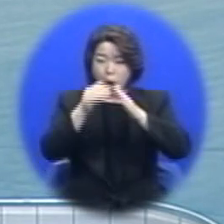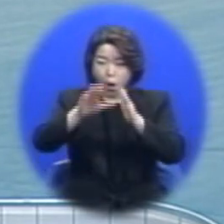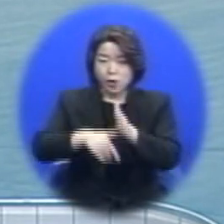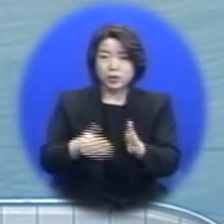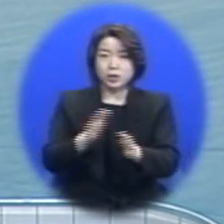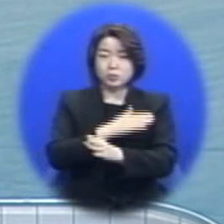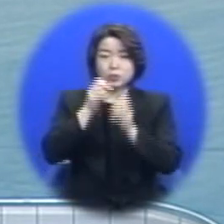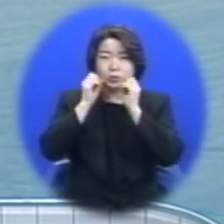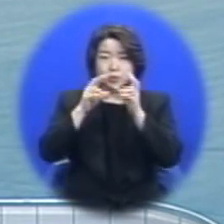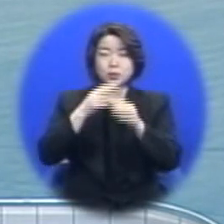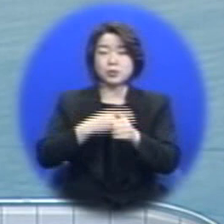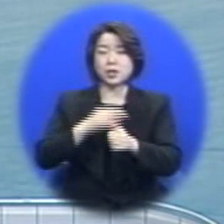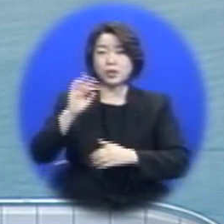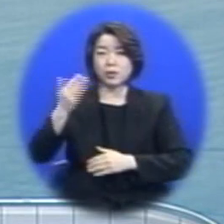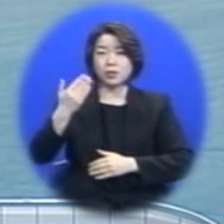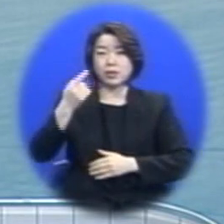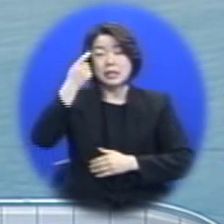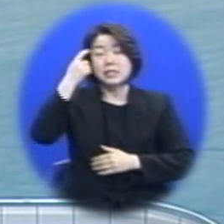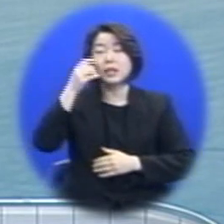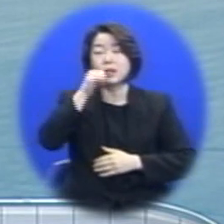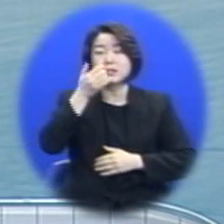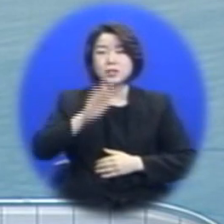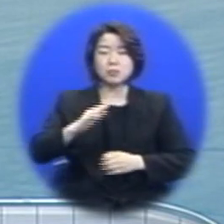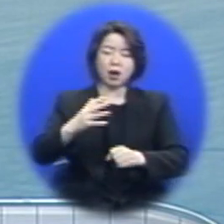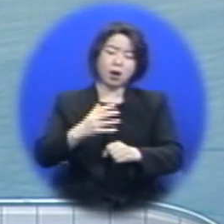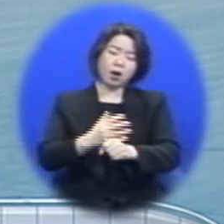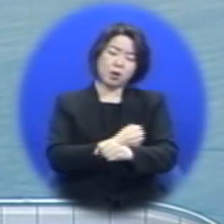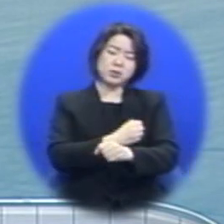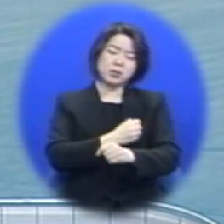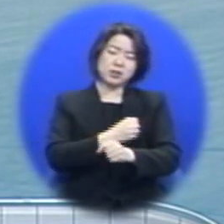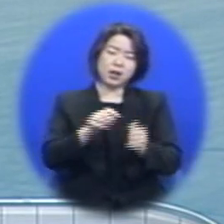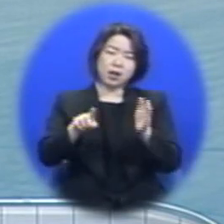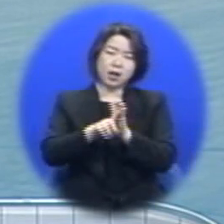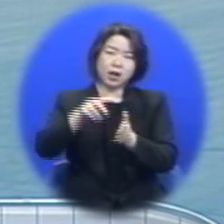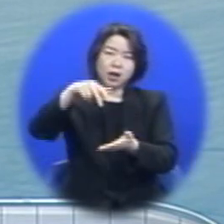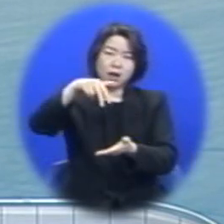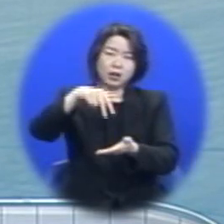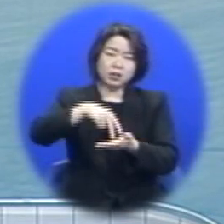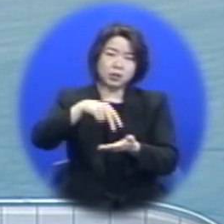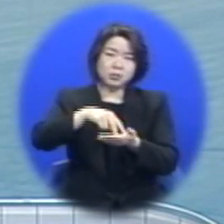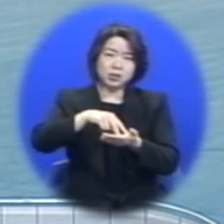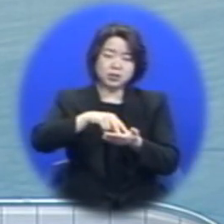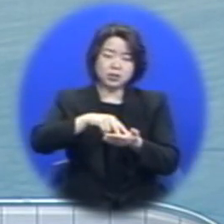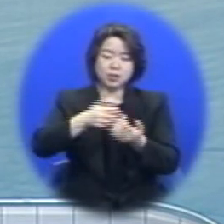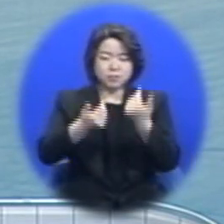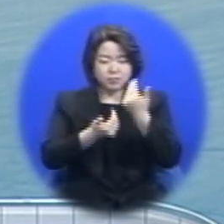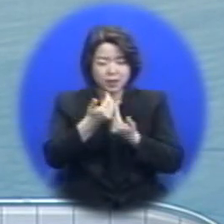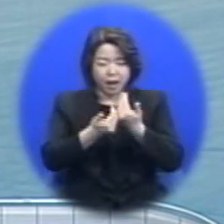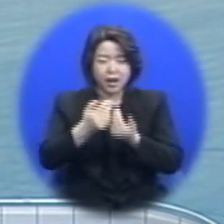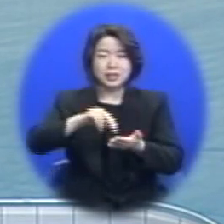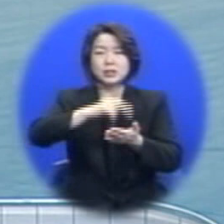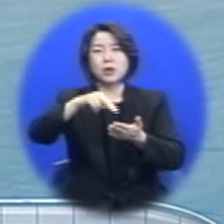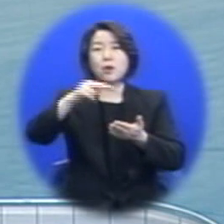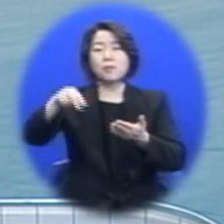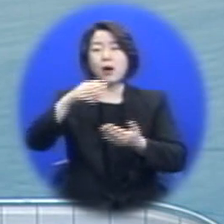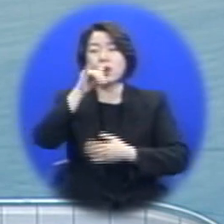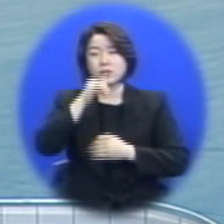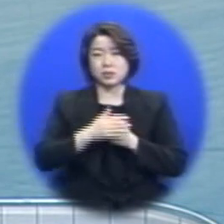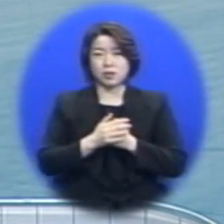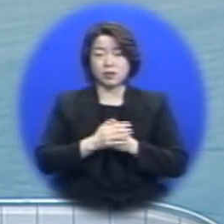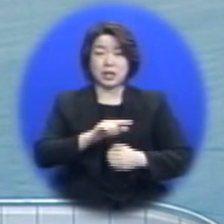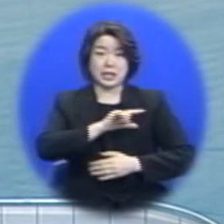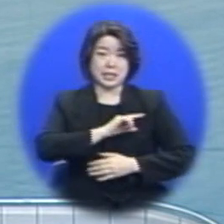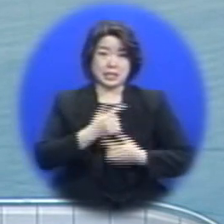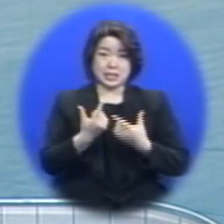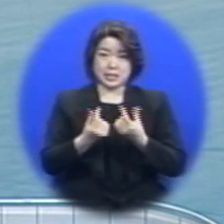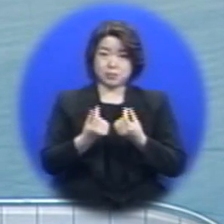생각했지만 그는 엄청난 신앙적인 회의와 갈등과 방황을 겪었다 그럽니다. 자기 이름답지 못하게